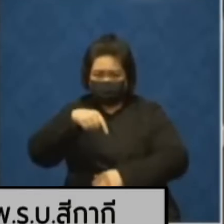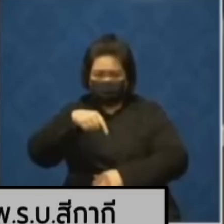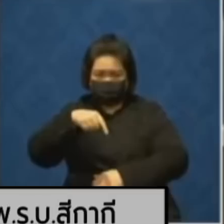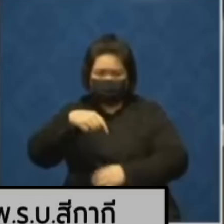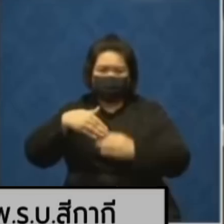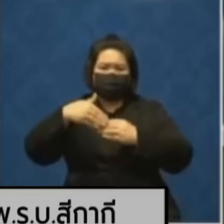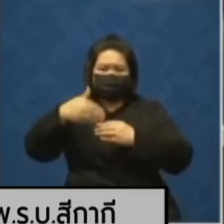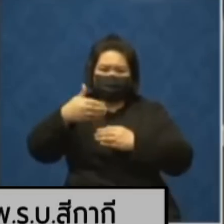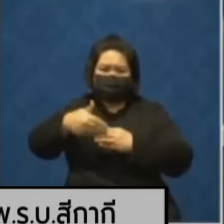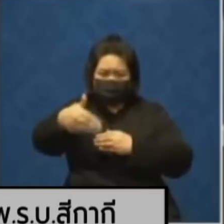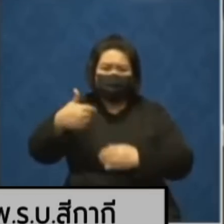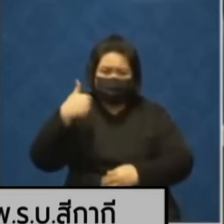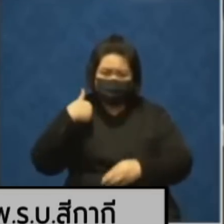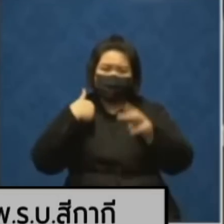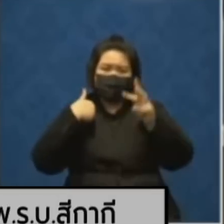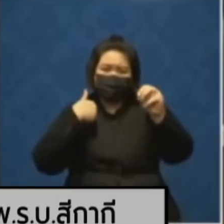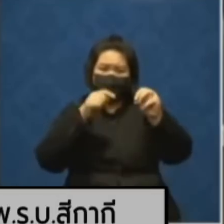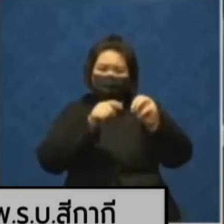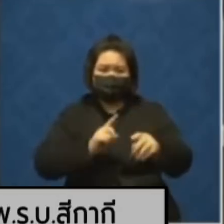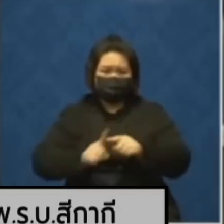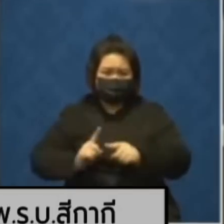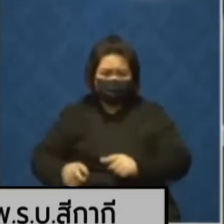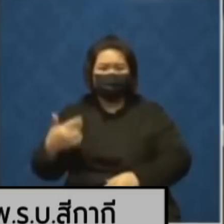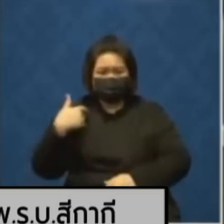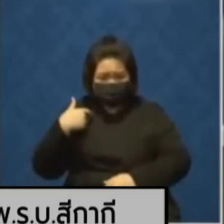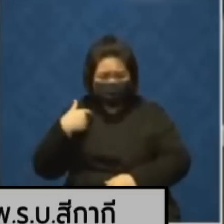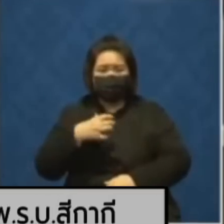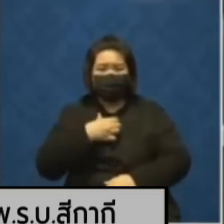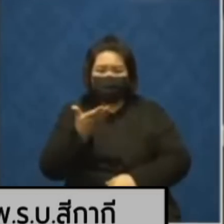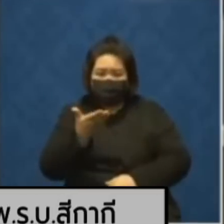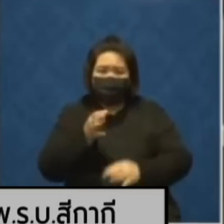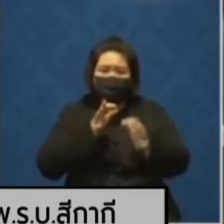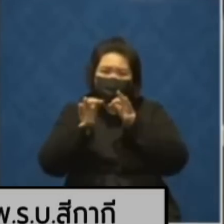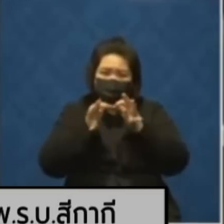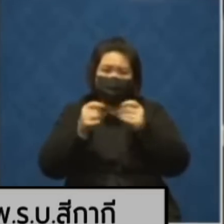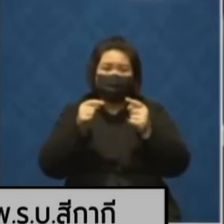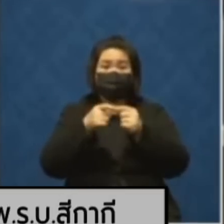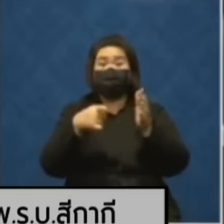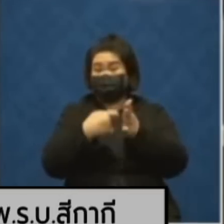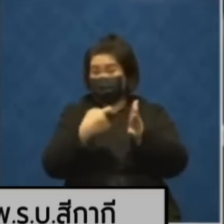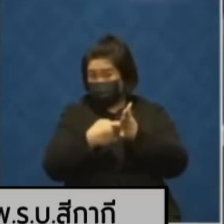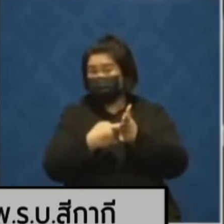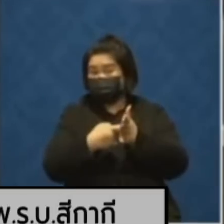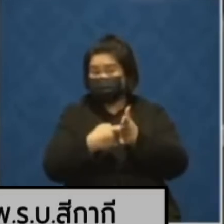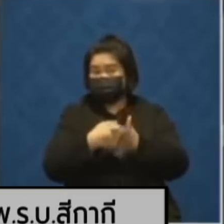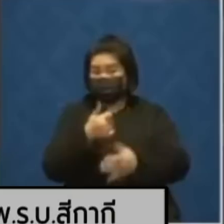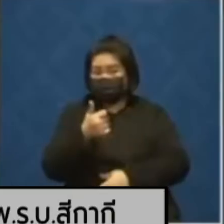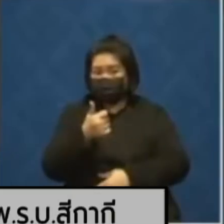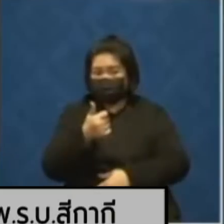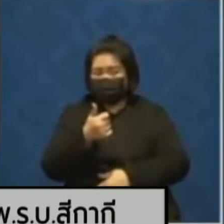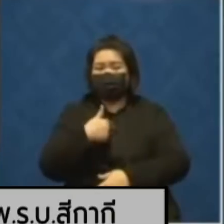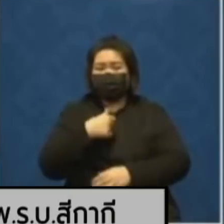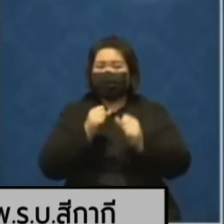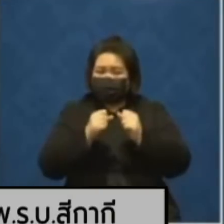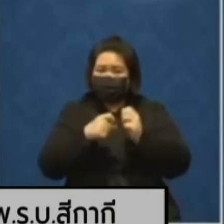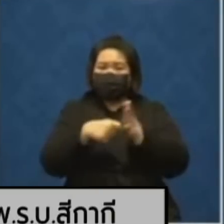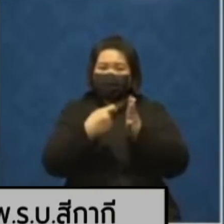ีกหลายๆมาตรานะครั ผมอยากให้เป็ไปด้วยเหตุด้วยผลมากกว่านะครัผมก็จะพยายามใช้